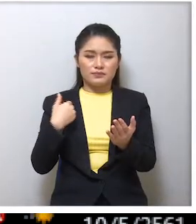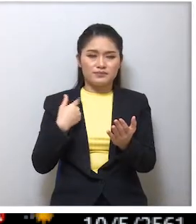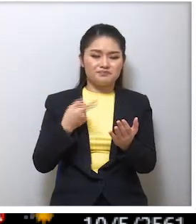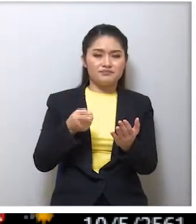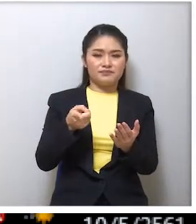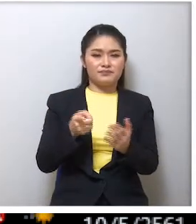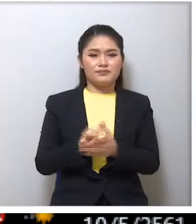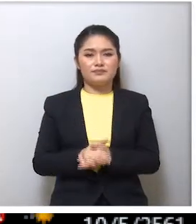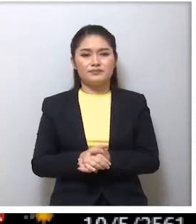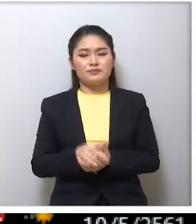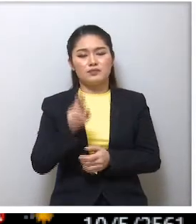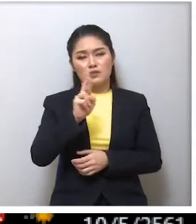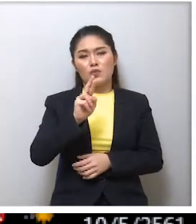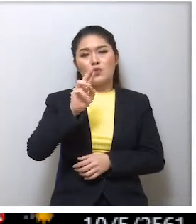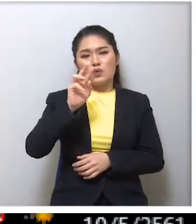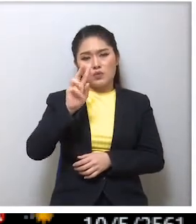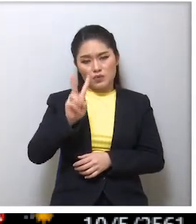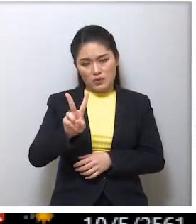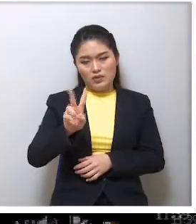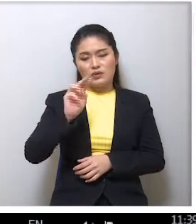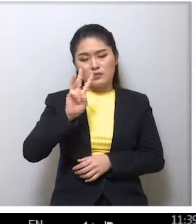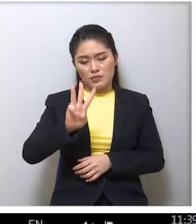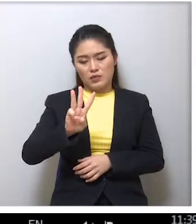ตัวนี้ UVW map